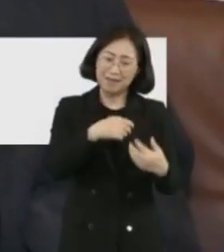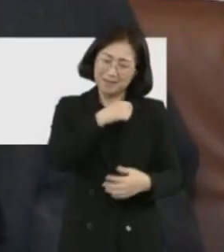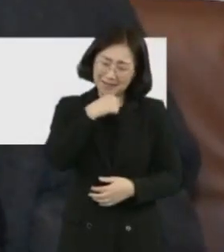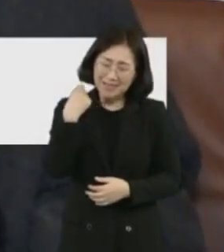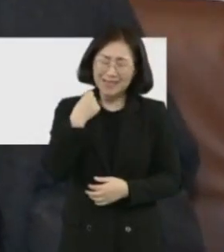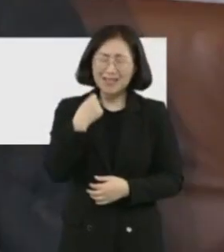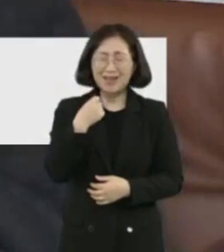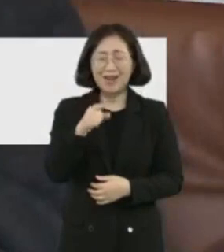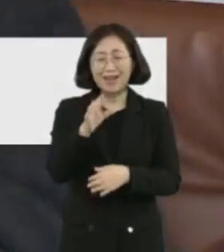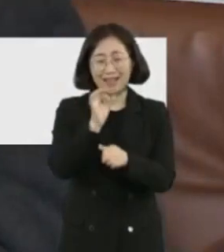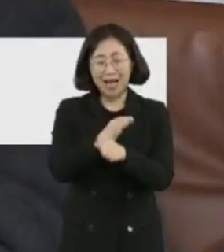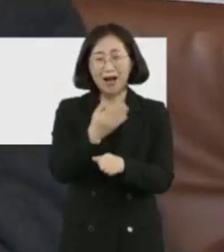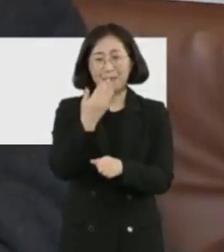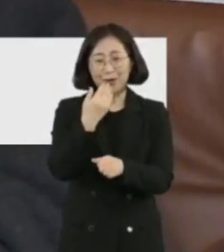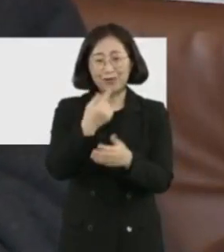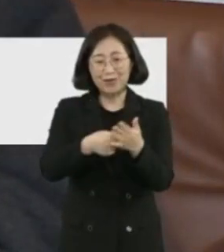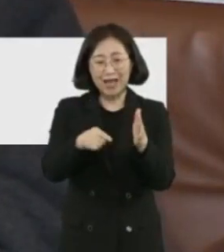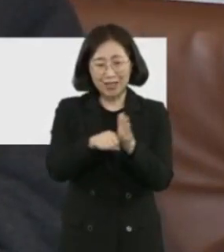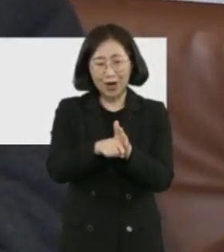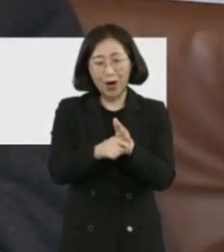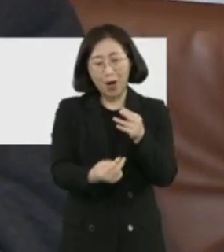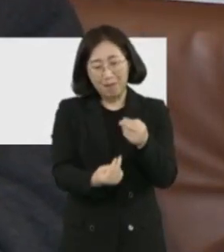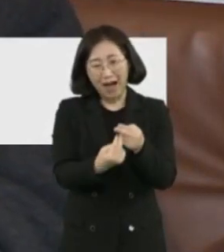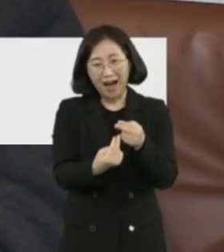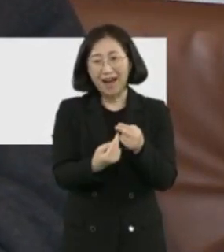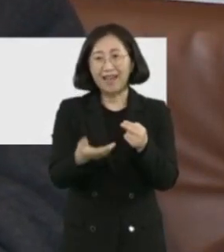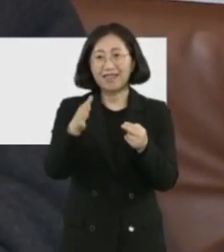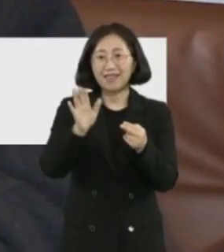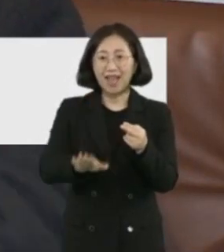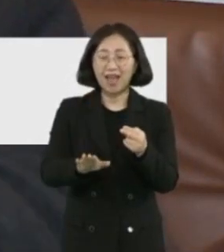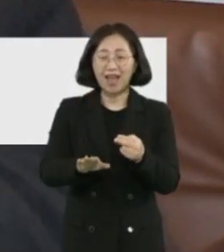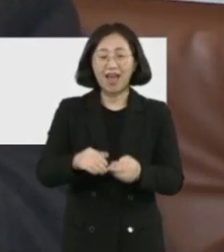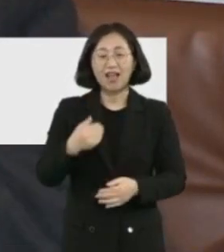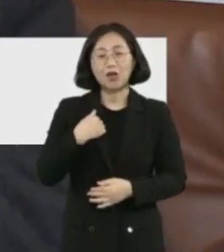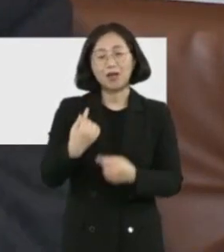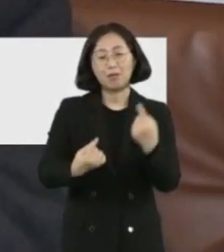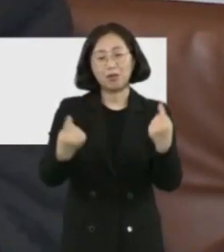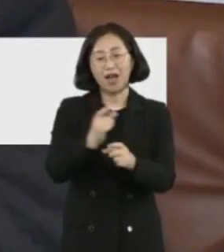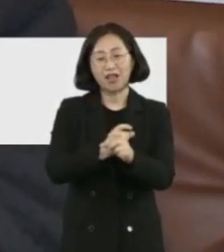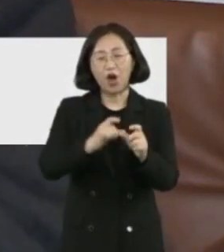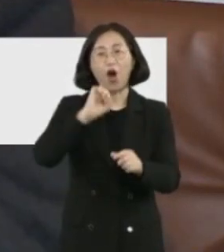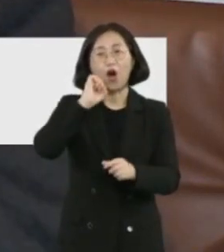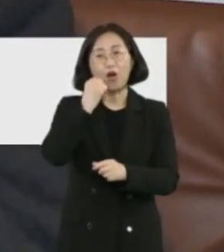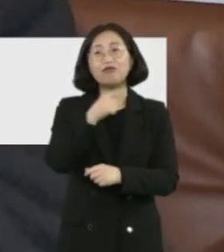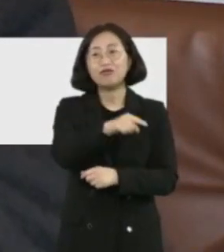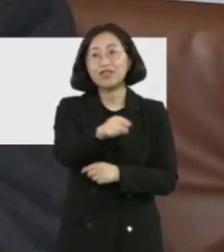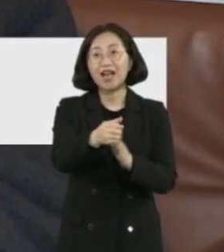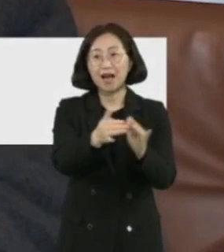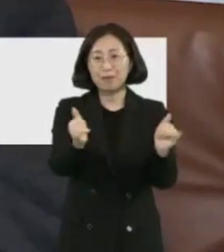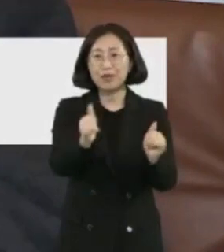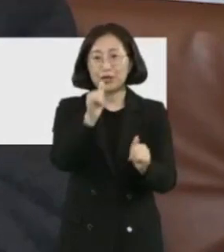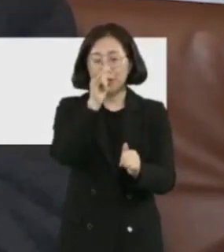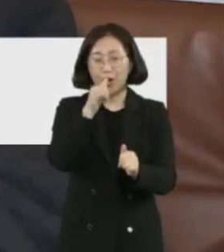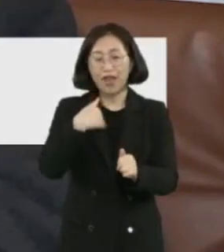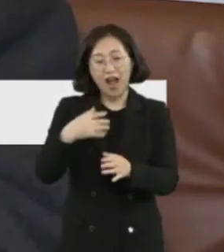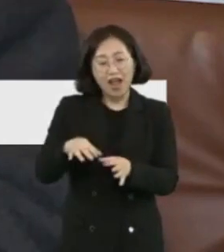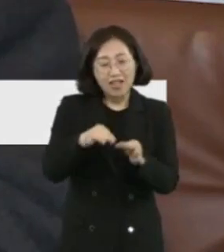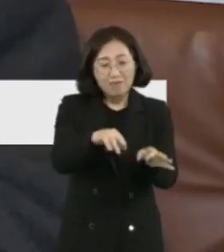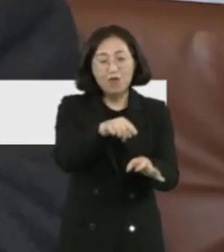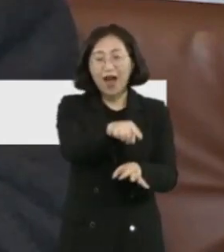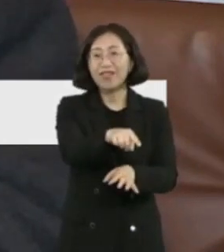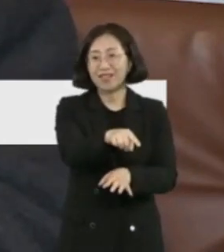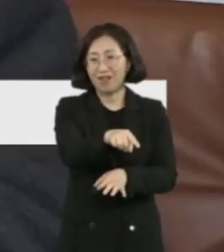먹으려고 모았었어요. 저희보다 어려운 사람들이 이제 저희가 기부한 돈으로